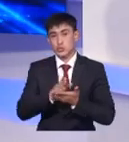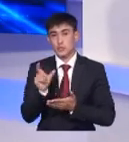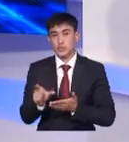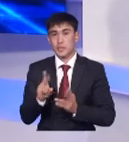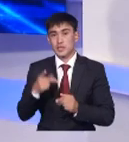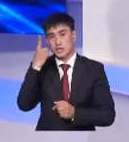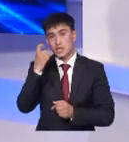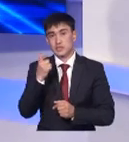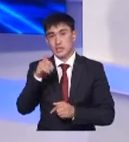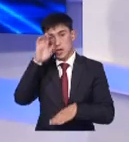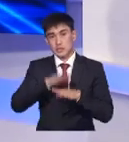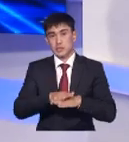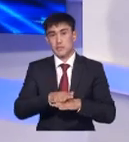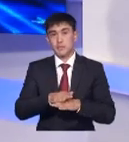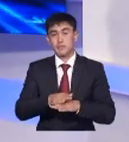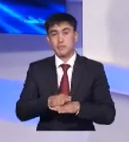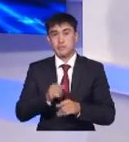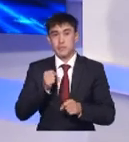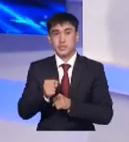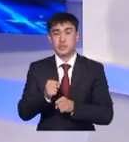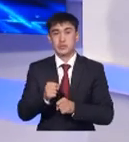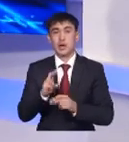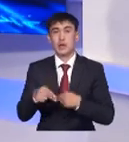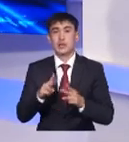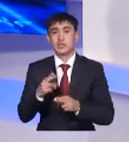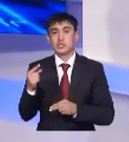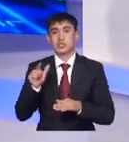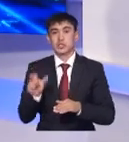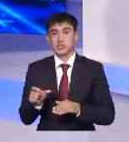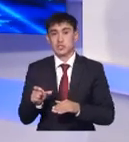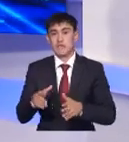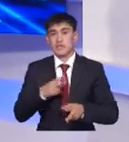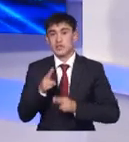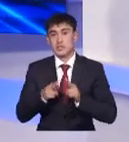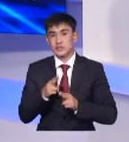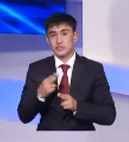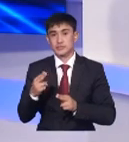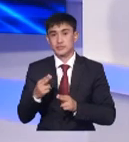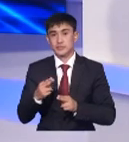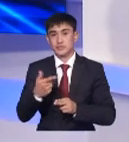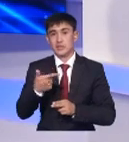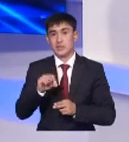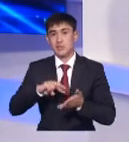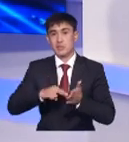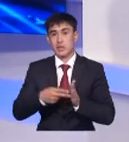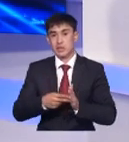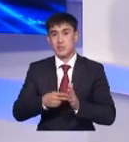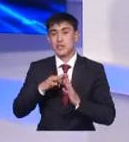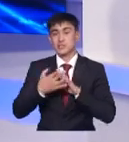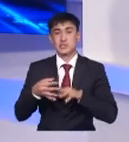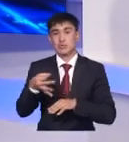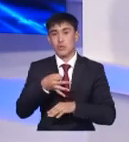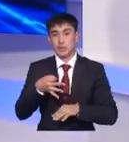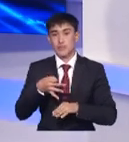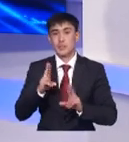Как стало известно, аким применил силу после того, как один из жителей выразил недовольство утвержденным генеральным планом